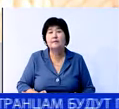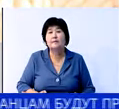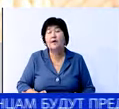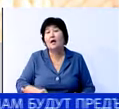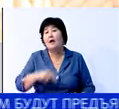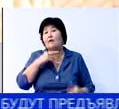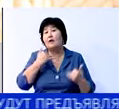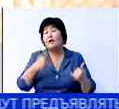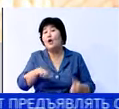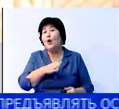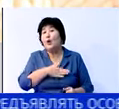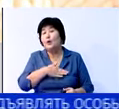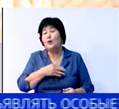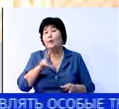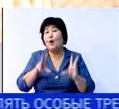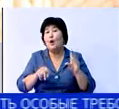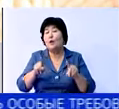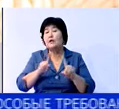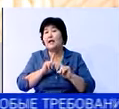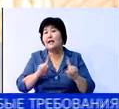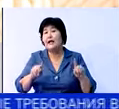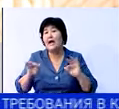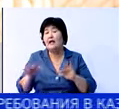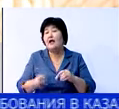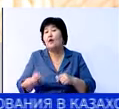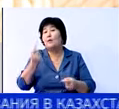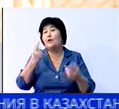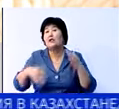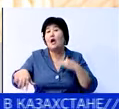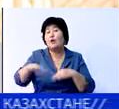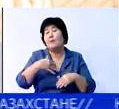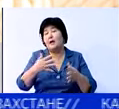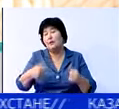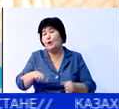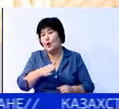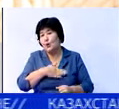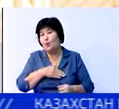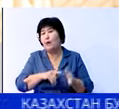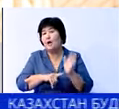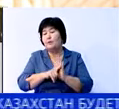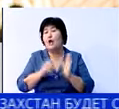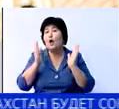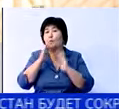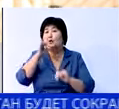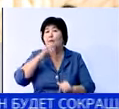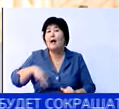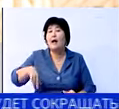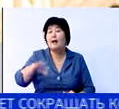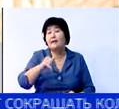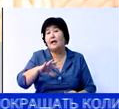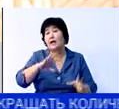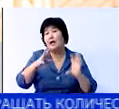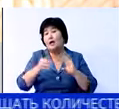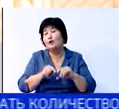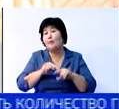Уделяя внимание духовности, учитывая негативные явления, которые происходят в обществе, мы приняли духовную платформу мусульман Казахстана. Она